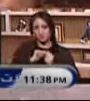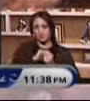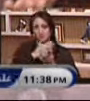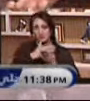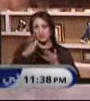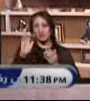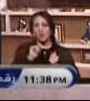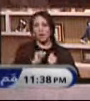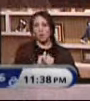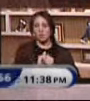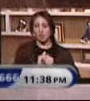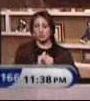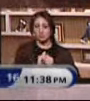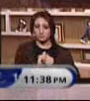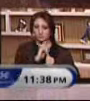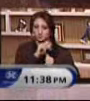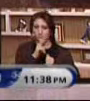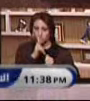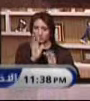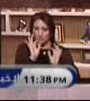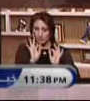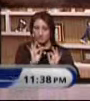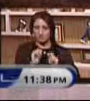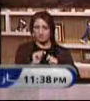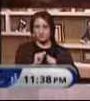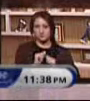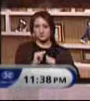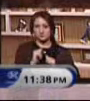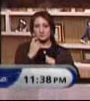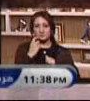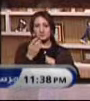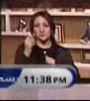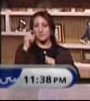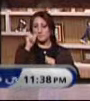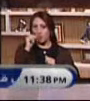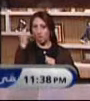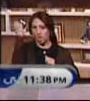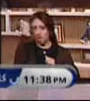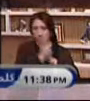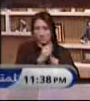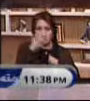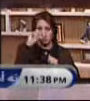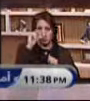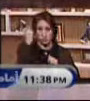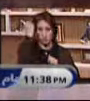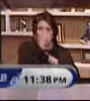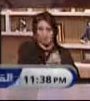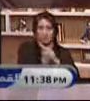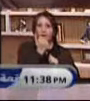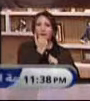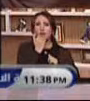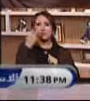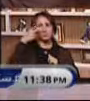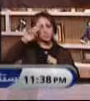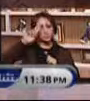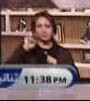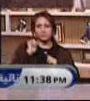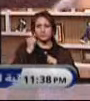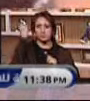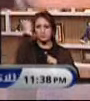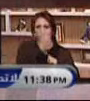واحد هيقتل نعم. هذا الانسان اول انا ما قتلت المسلم والعياذ بالله خطا يعني ايه خطا يعني